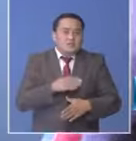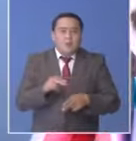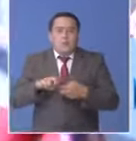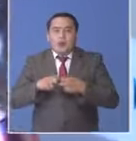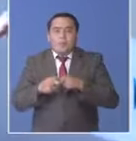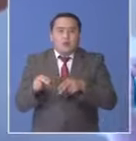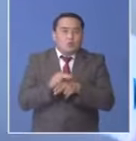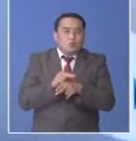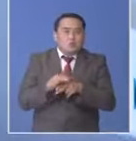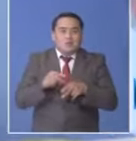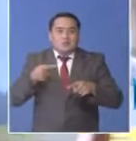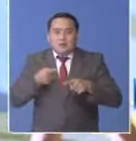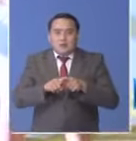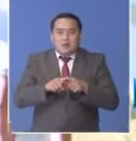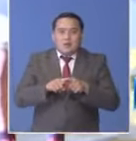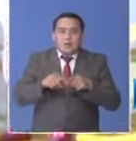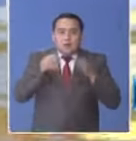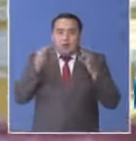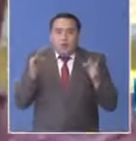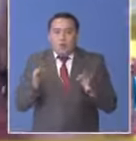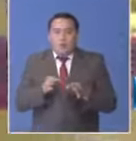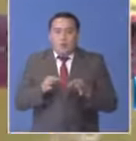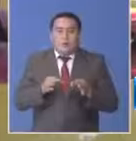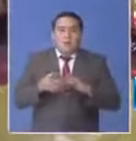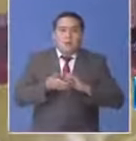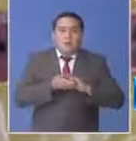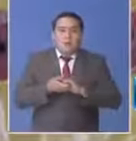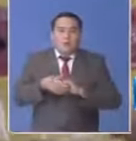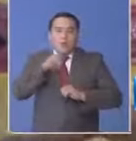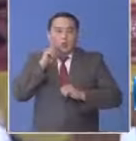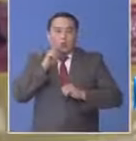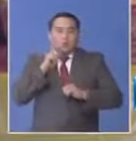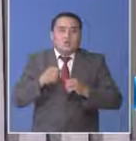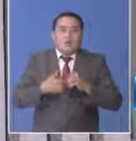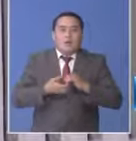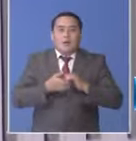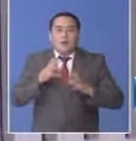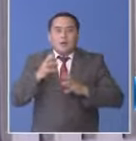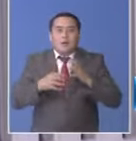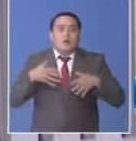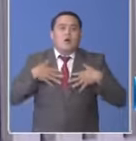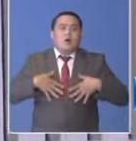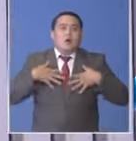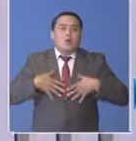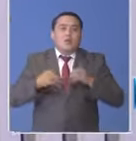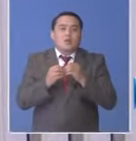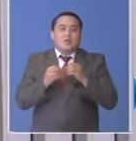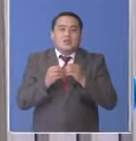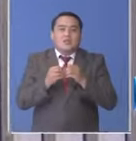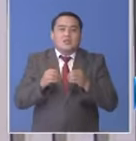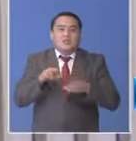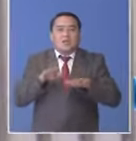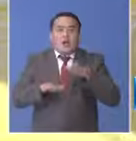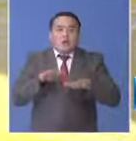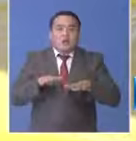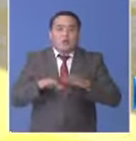проблем в технике и тактике классической борьбы. Юношеское мировое первенство в Тбилиси будет проходить в